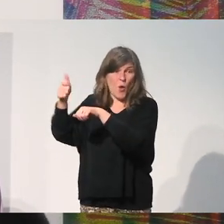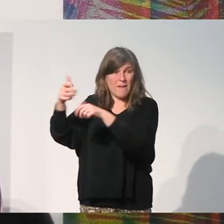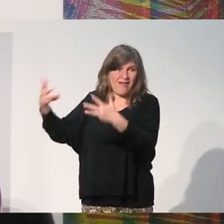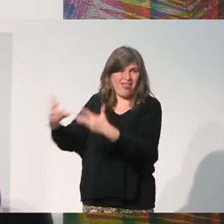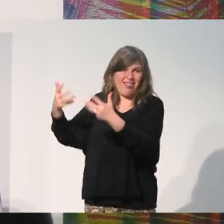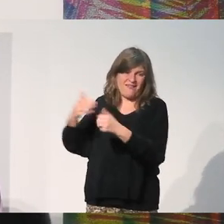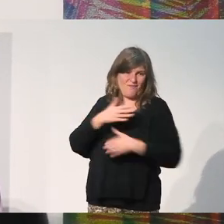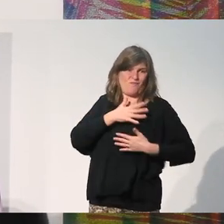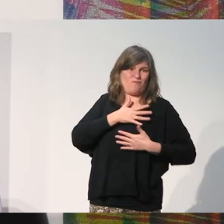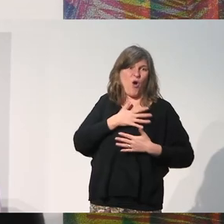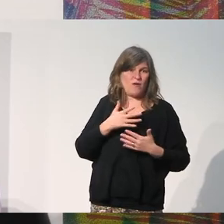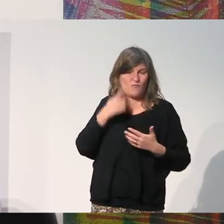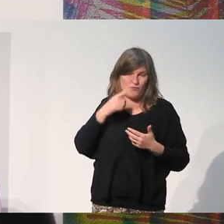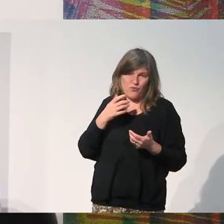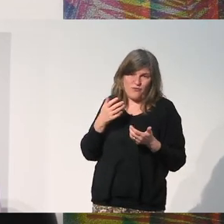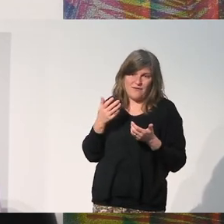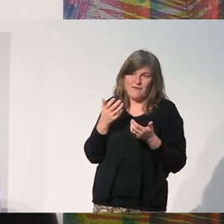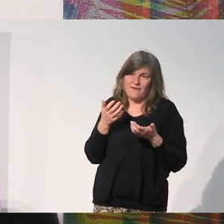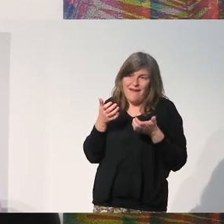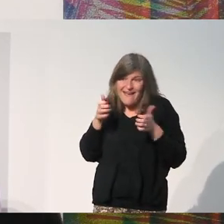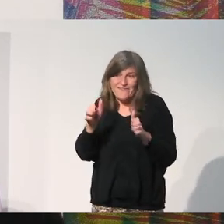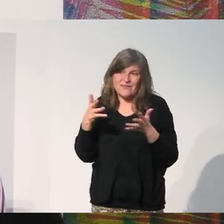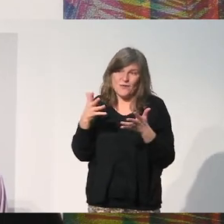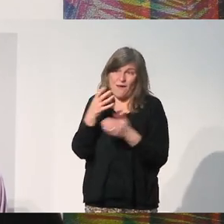constitution de ce qu'on pourrait appeler une citoyenneté libanaise, quoi.